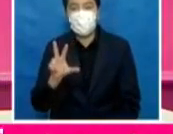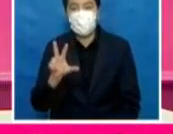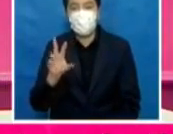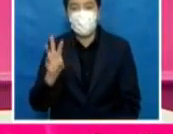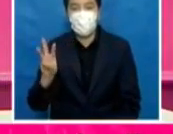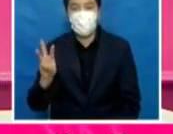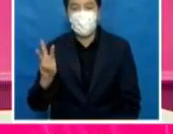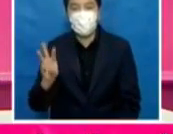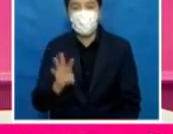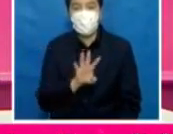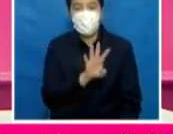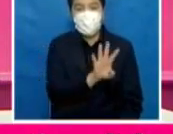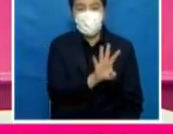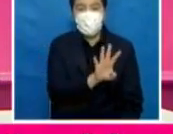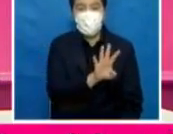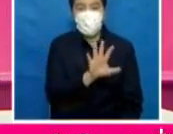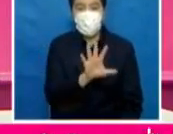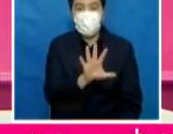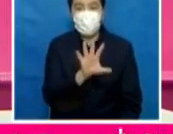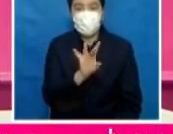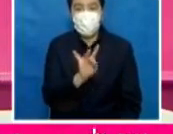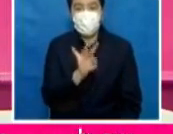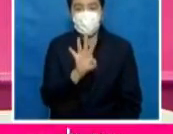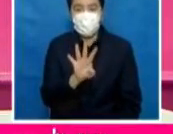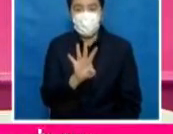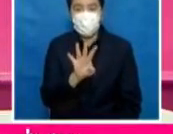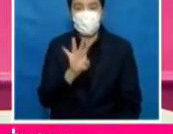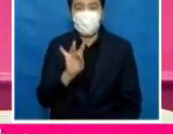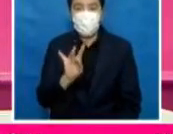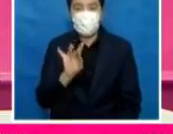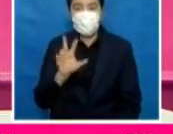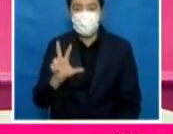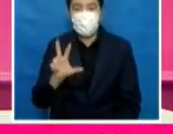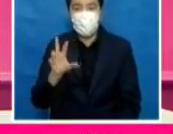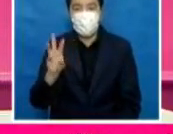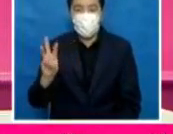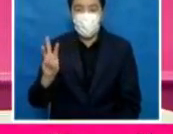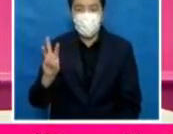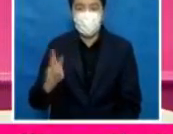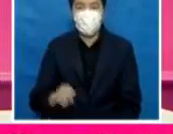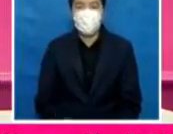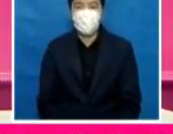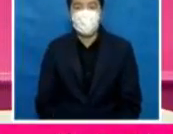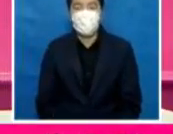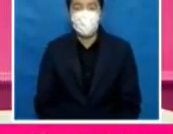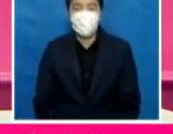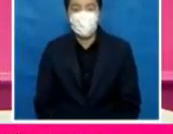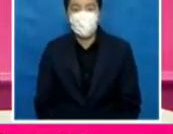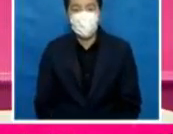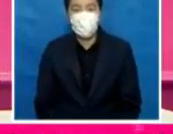6 4 5 8 4 8 3 6